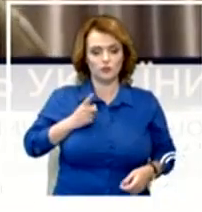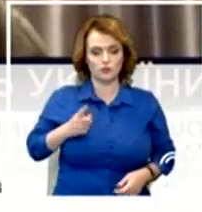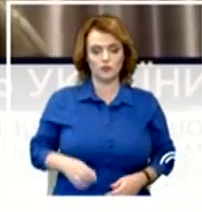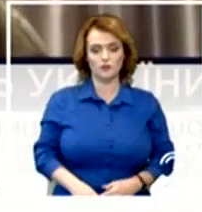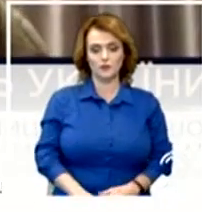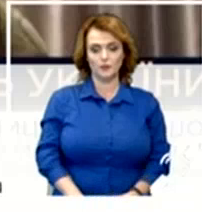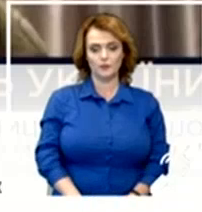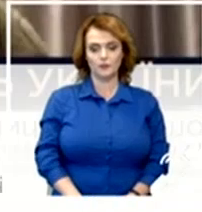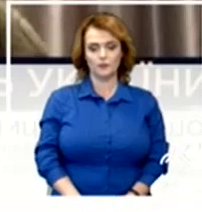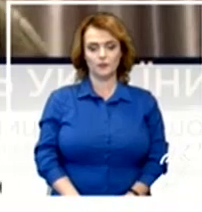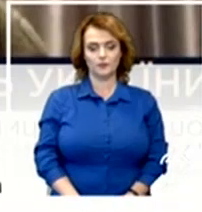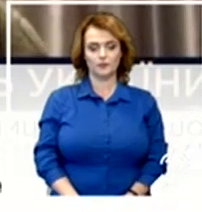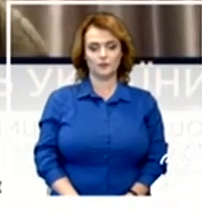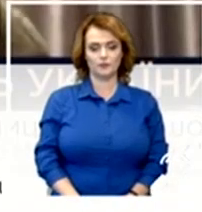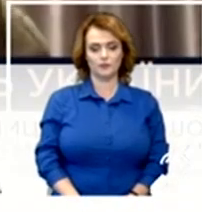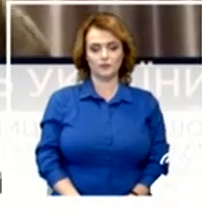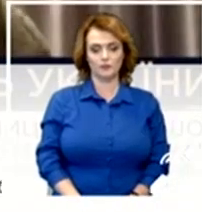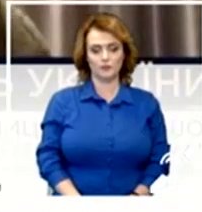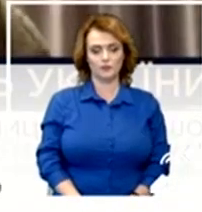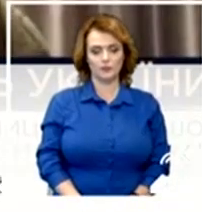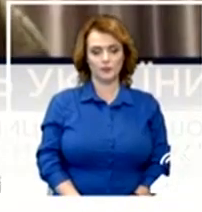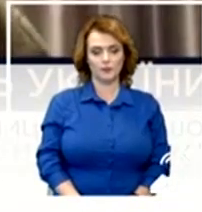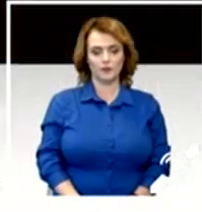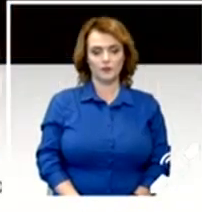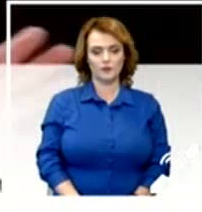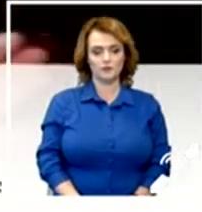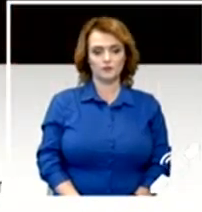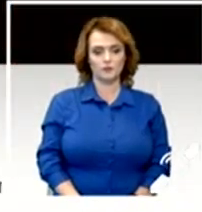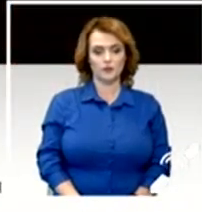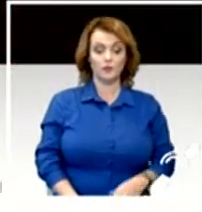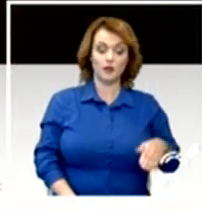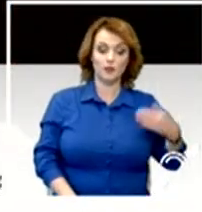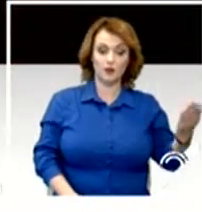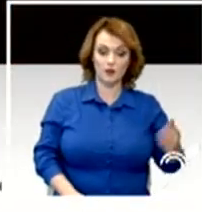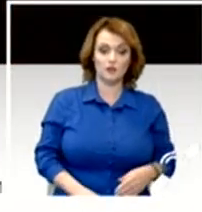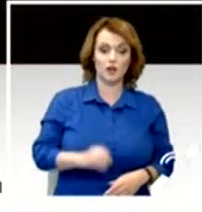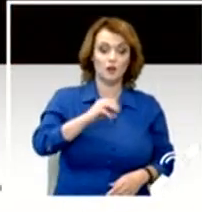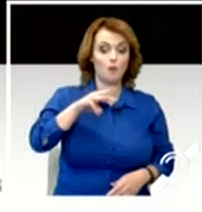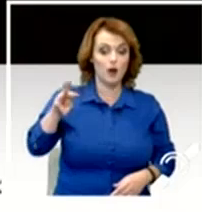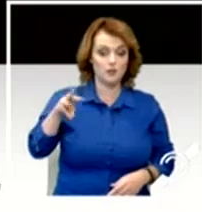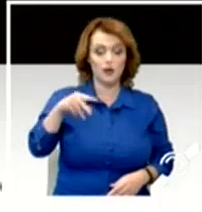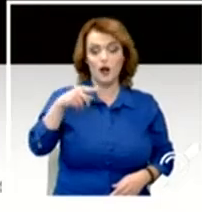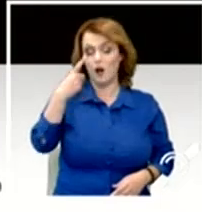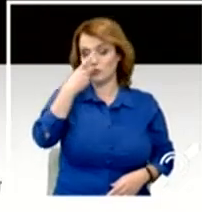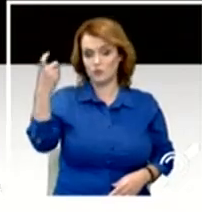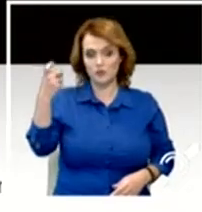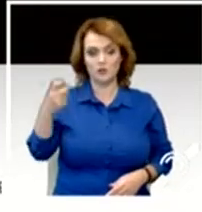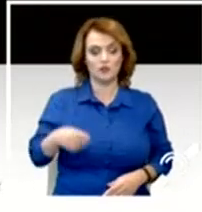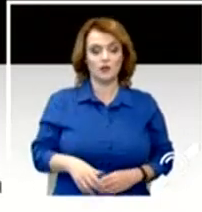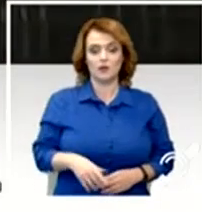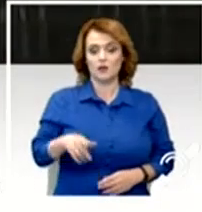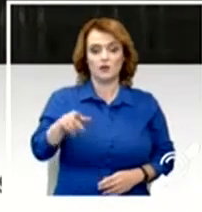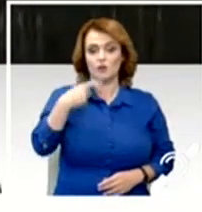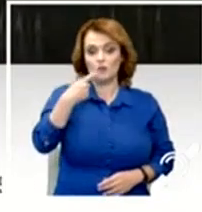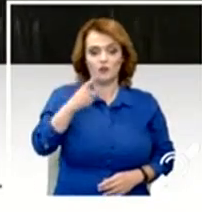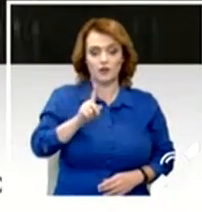specialiștii și unii teși budut postavlăni samă țiomul misiții. Pe de altă parte, Elon Musk a anunțat că nu mai poate finanța singur